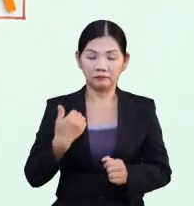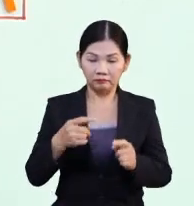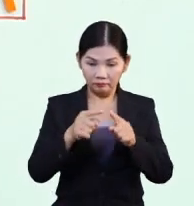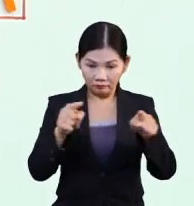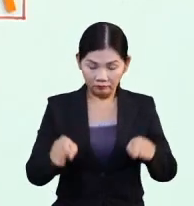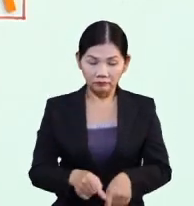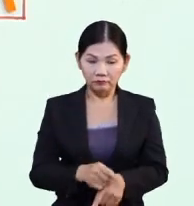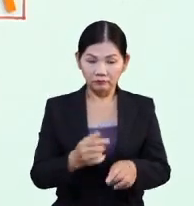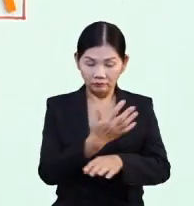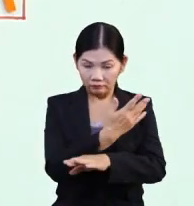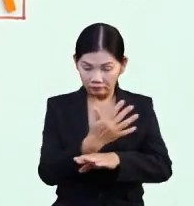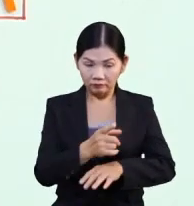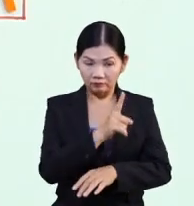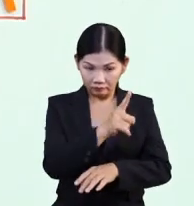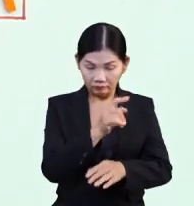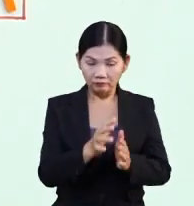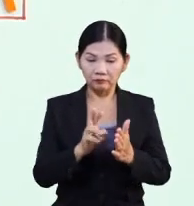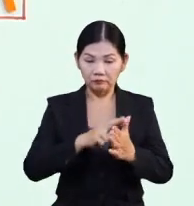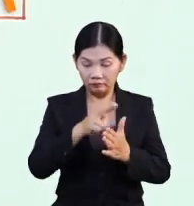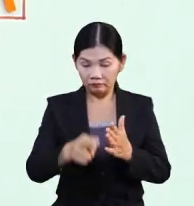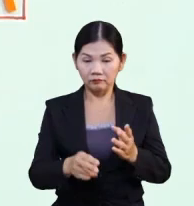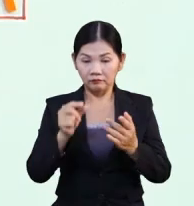ចាគេសួររកថាតើចំការទី1